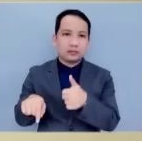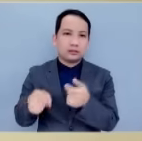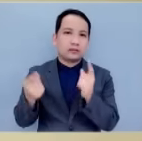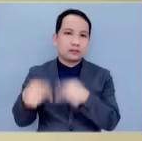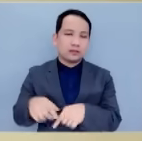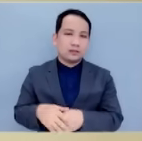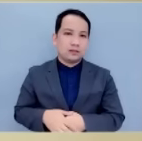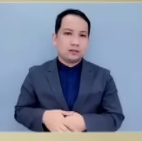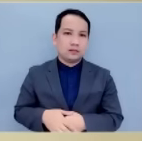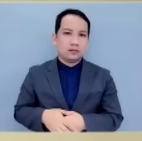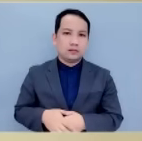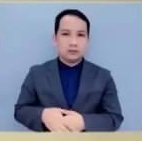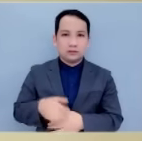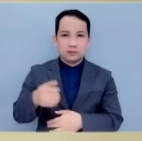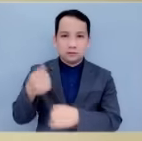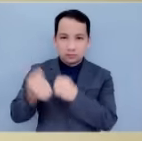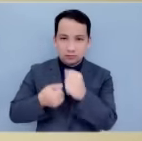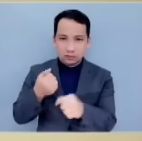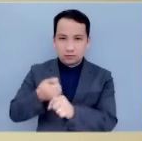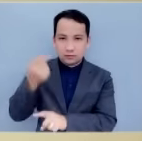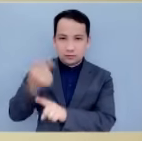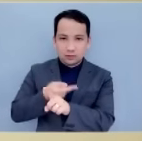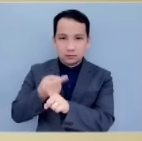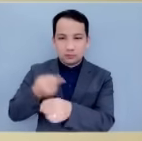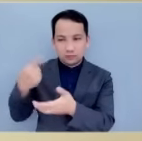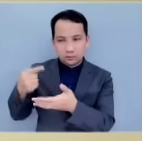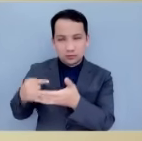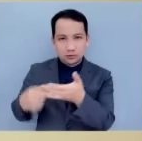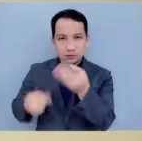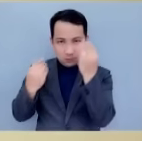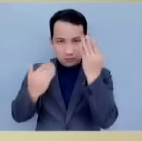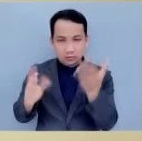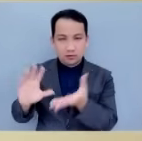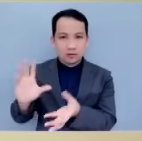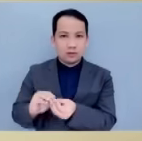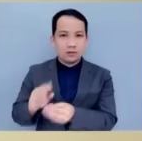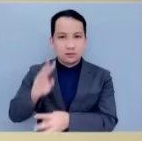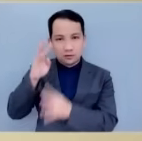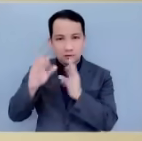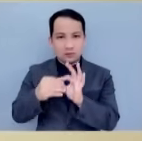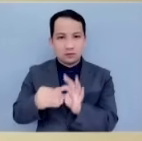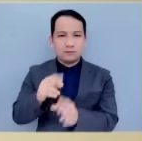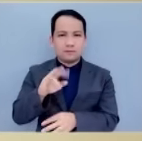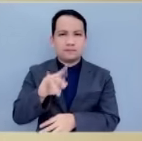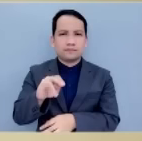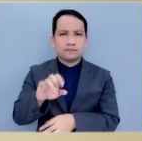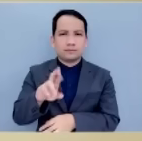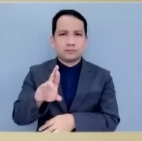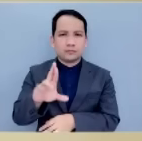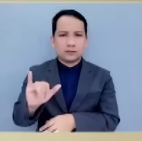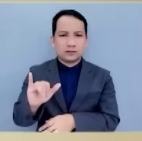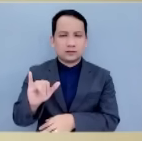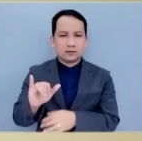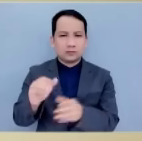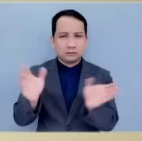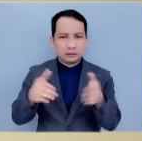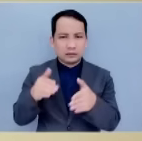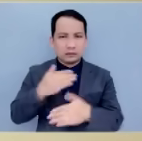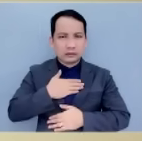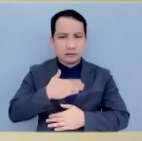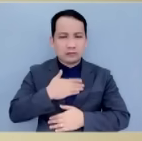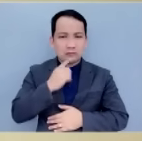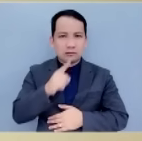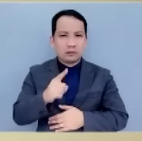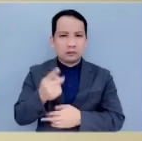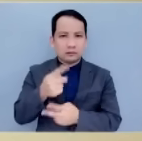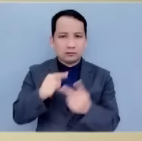parang month-end validation or inventory nila, nagkaroon ng konting kasiyahan. So that took her